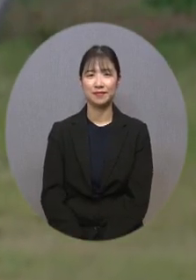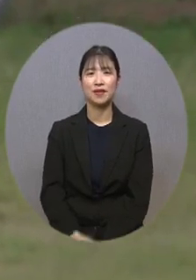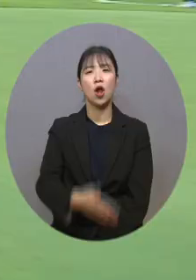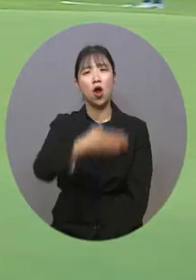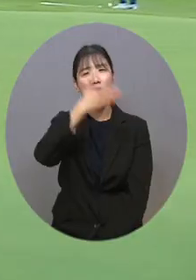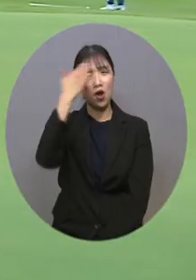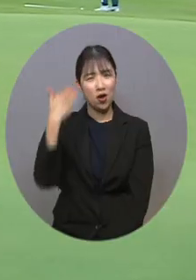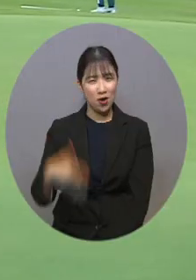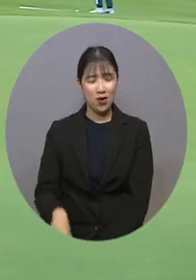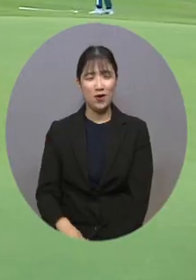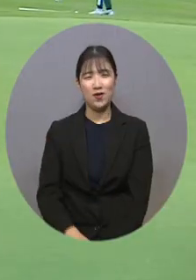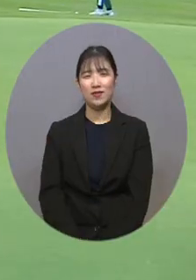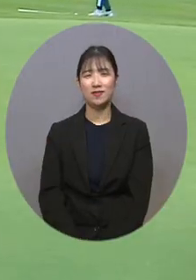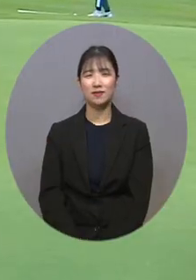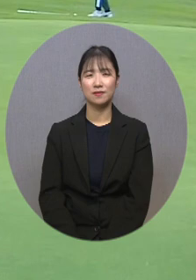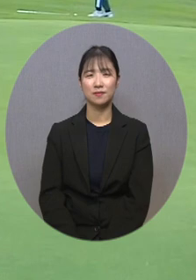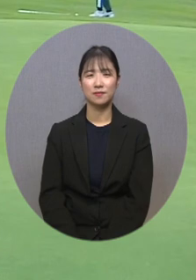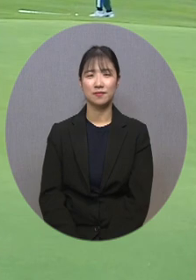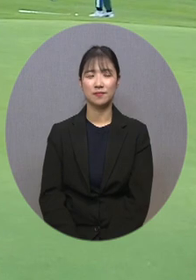다행이다. 아,